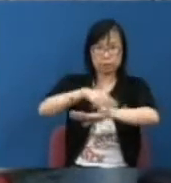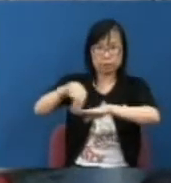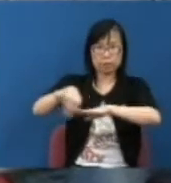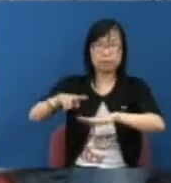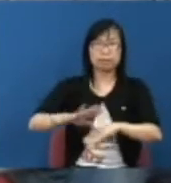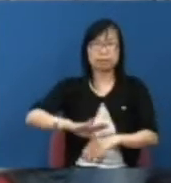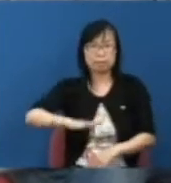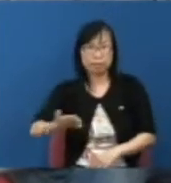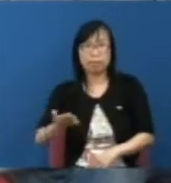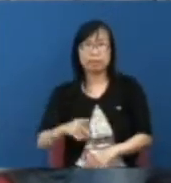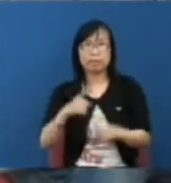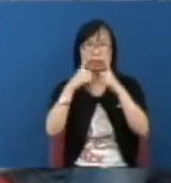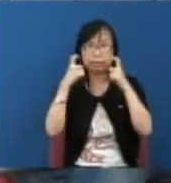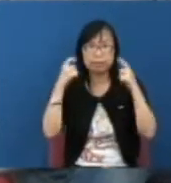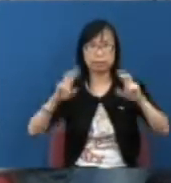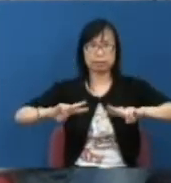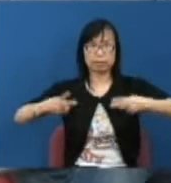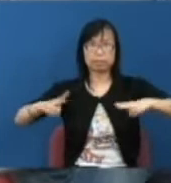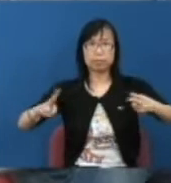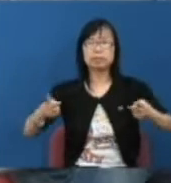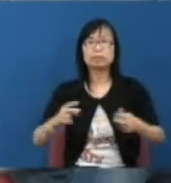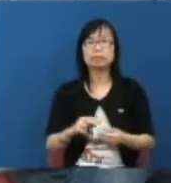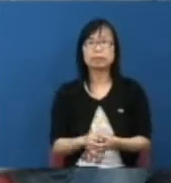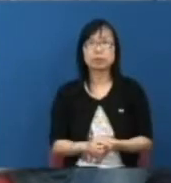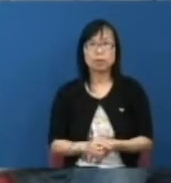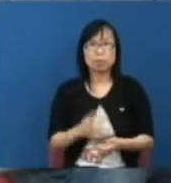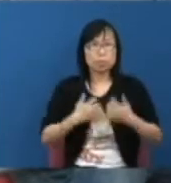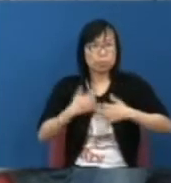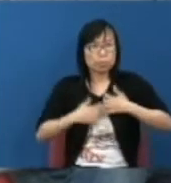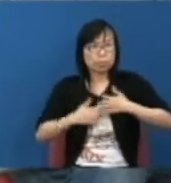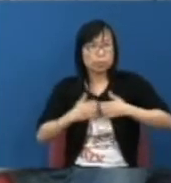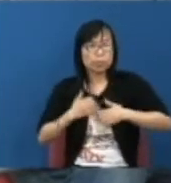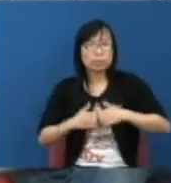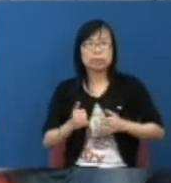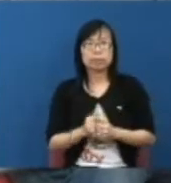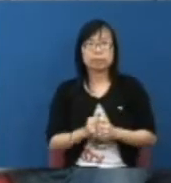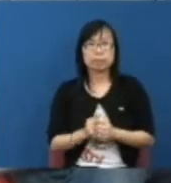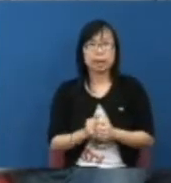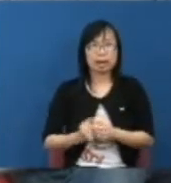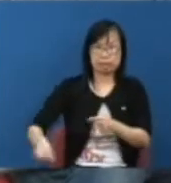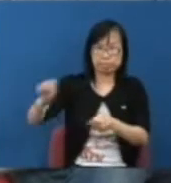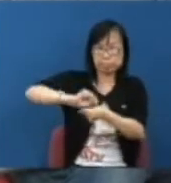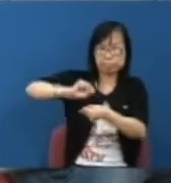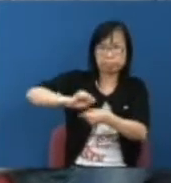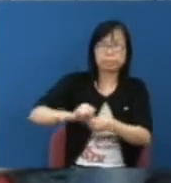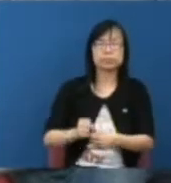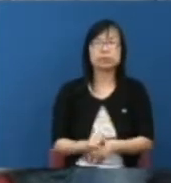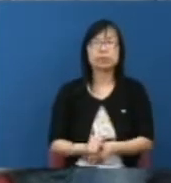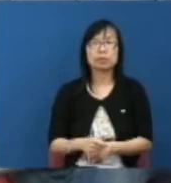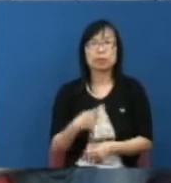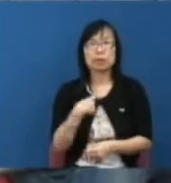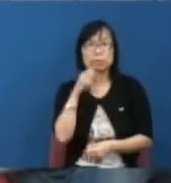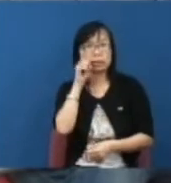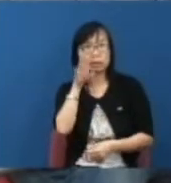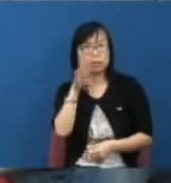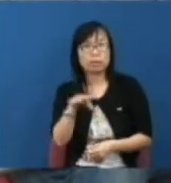反之咧就城市嘅發展咧就即係我諗幾急速幾高增進啦，特別。可能我話講緊，